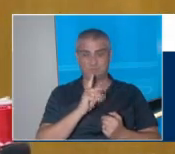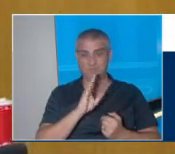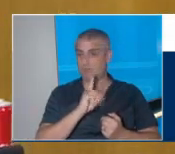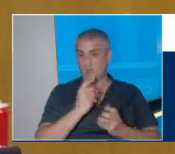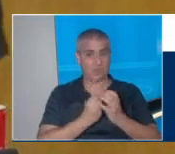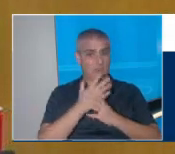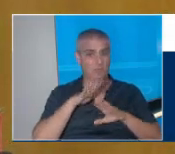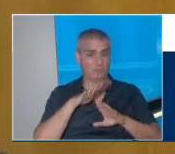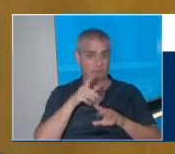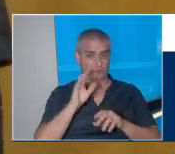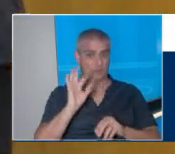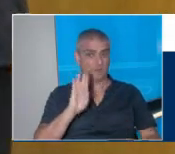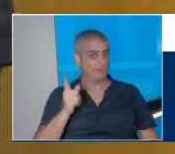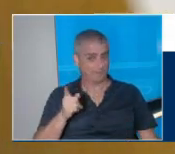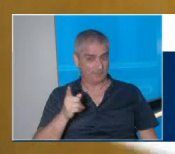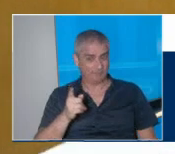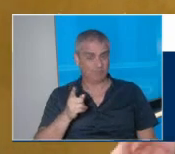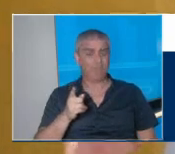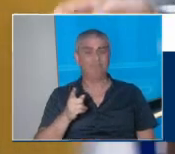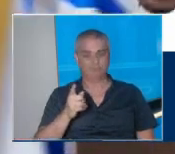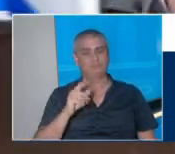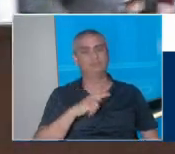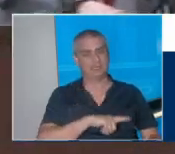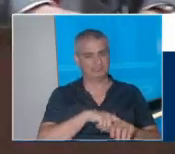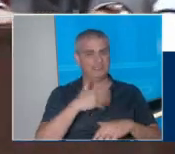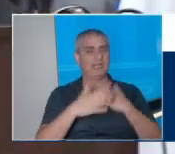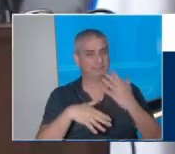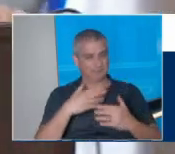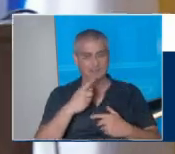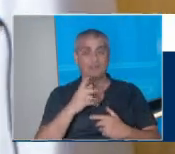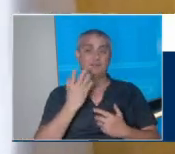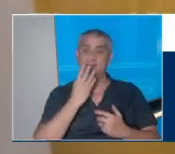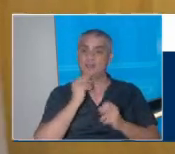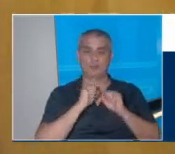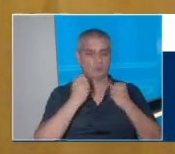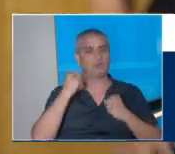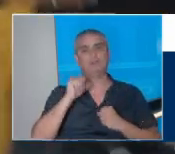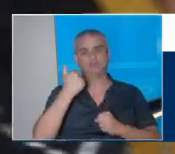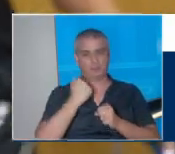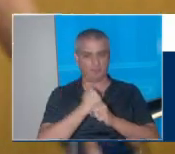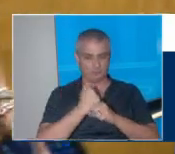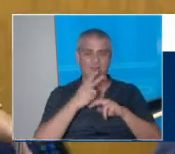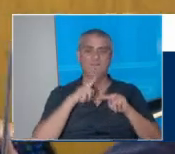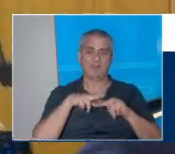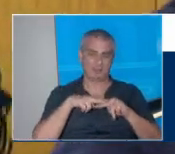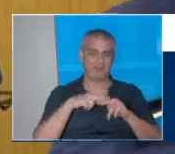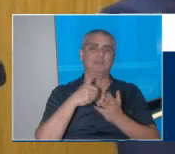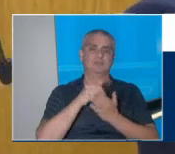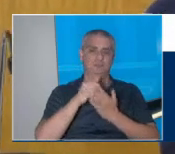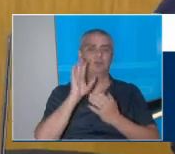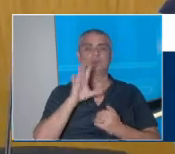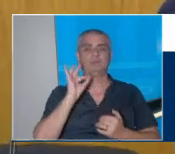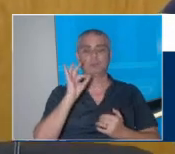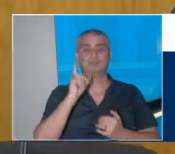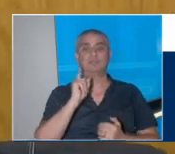לא תקום ממשלה בראשות בנימין נתניהו, ייקח זמן, יהדות התורה יהיו הראשונים לעשות את זה, ואחר כך ימשיכו גם